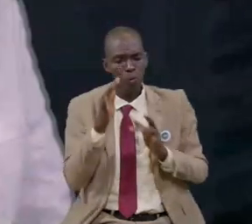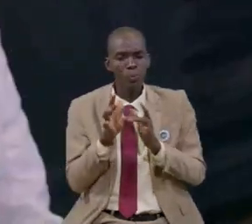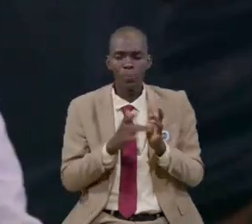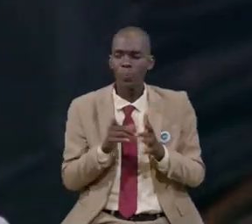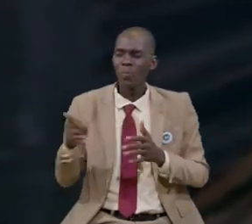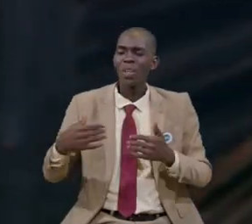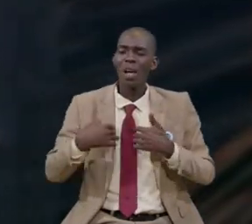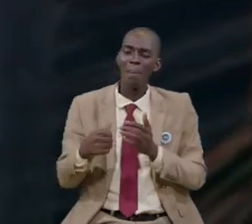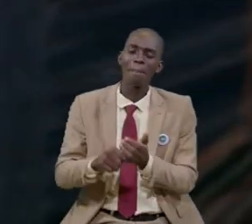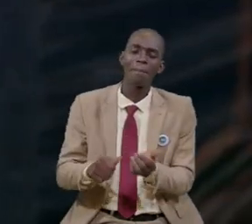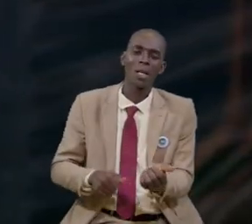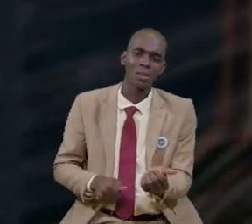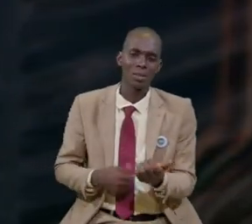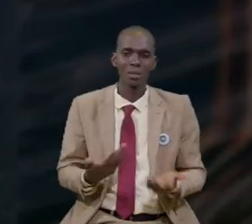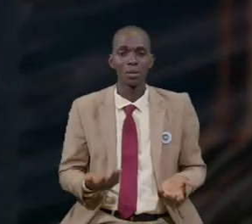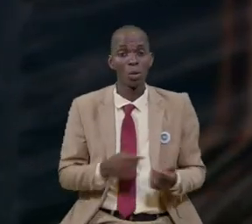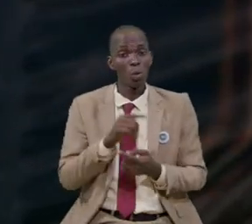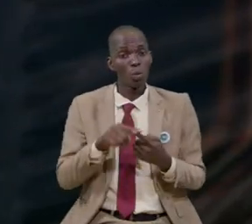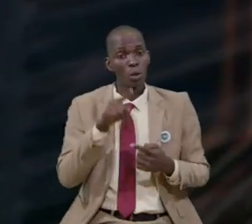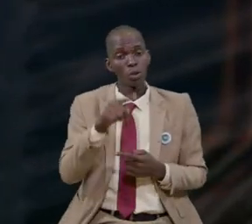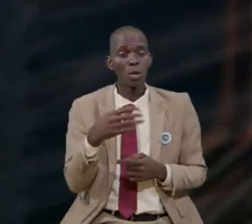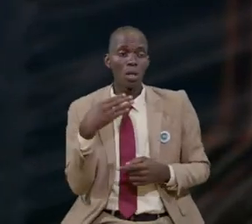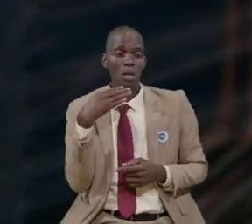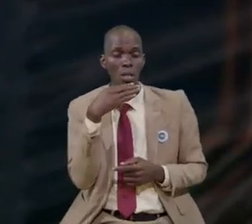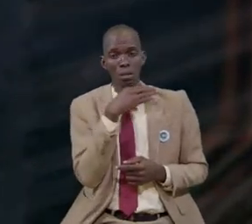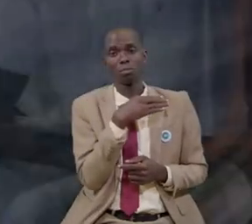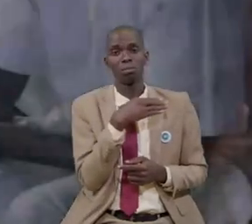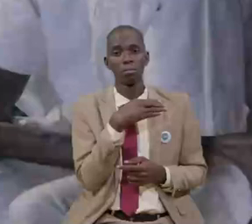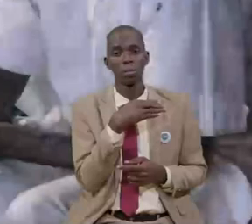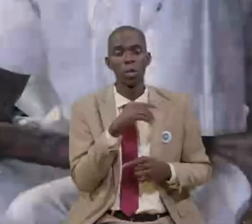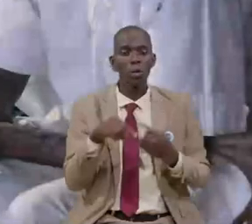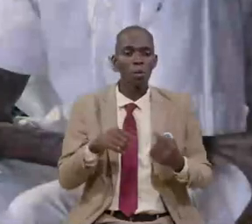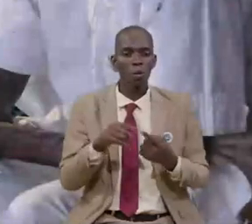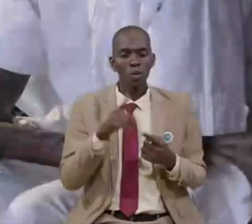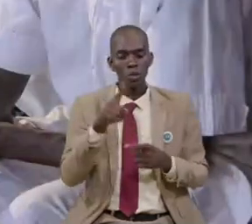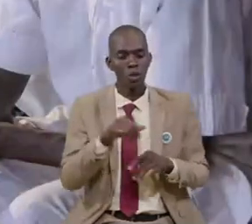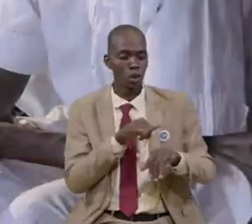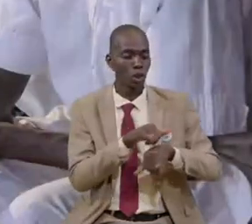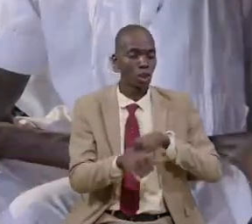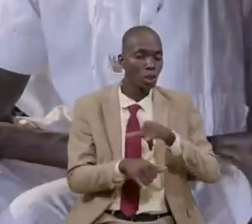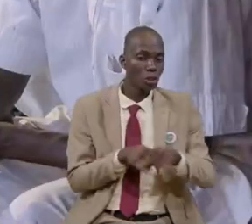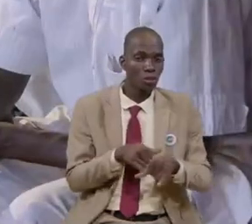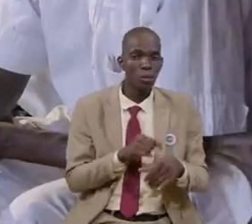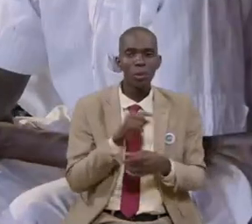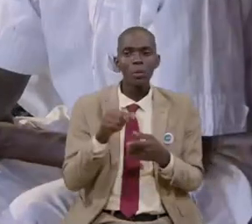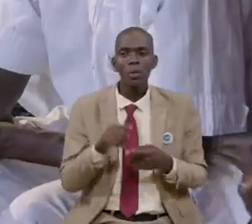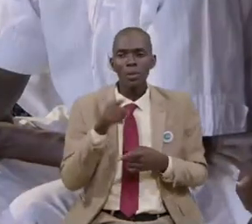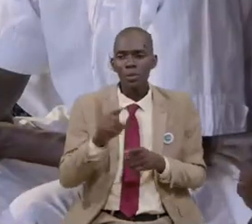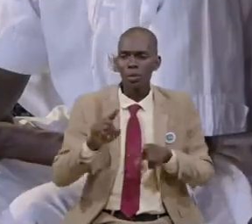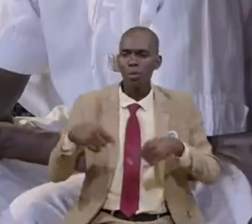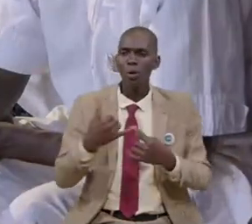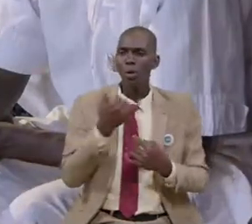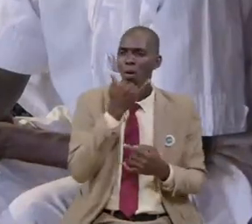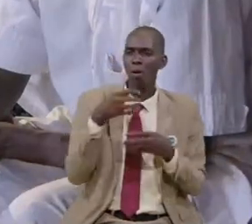rétrogradation. Lorsque vous mentez, lorsque vous séduisez, lorsque vous empruntez la fausse